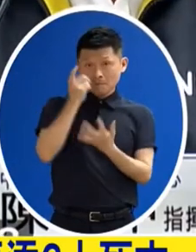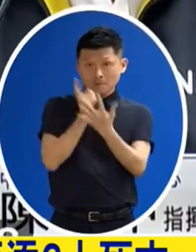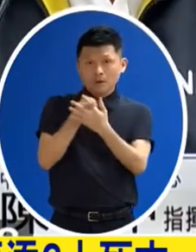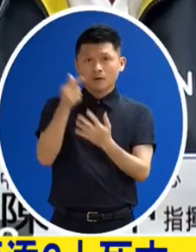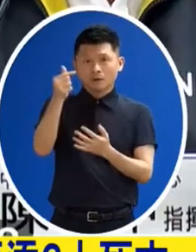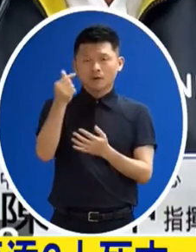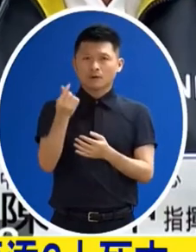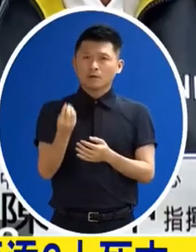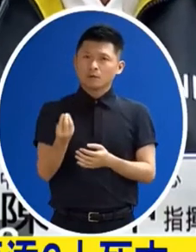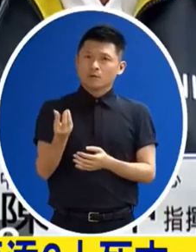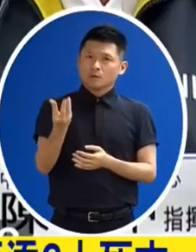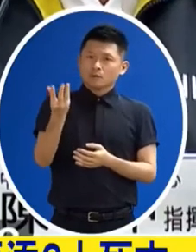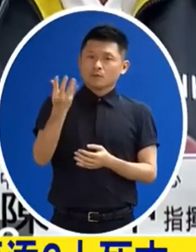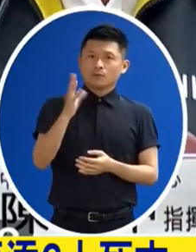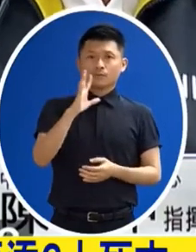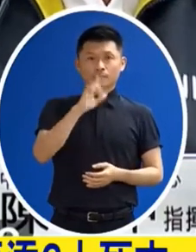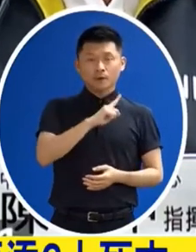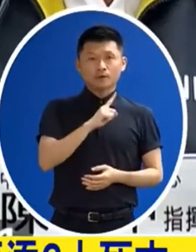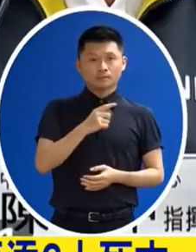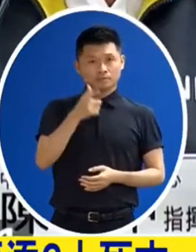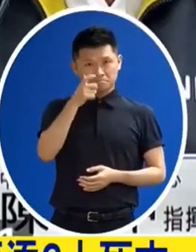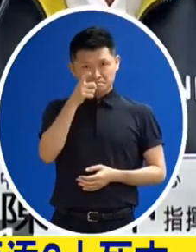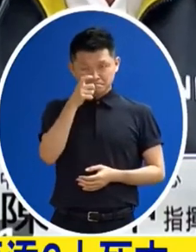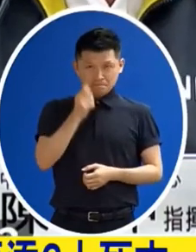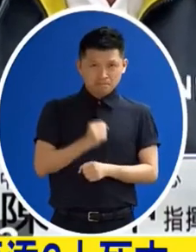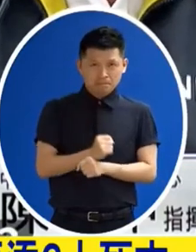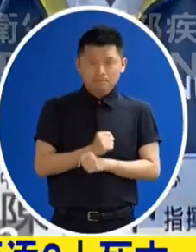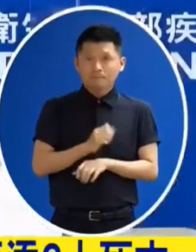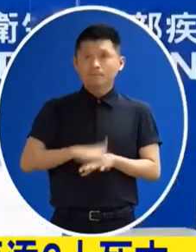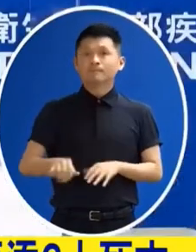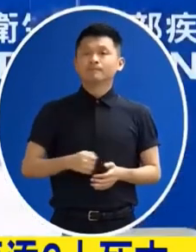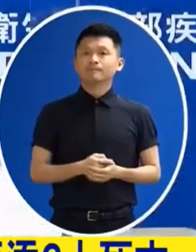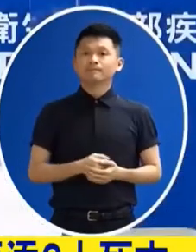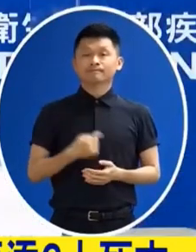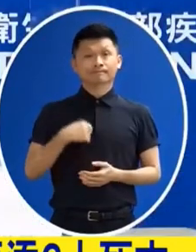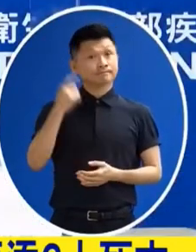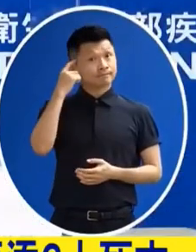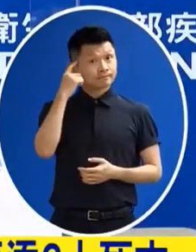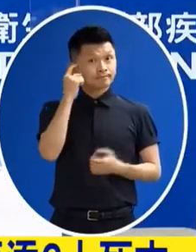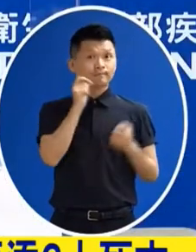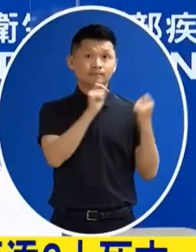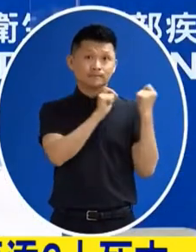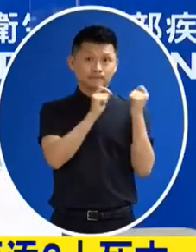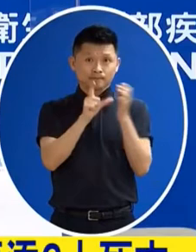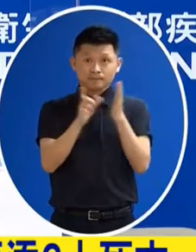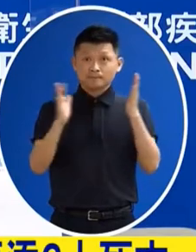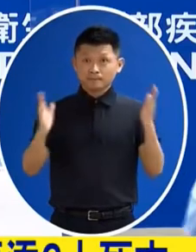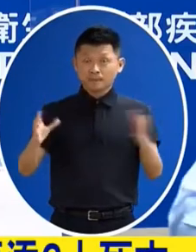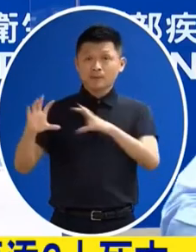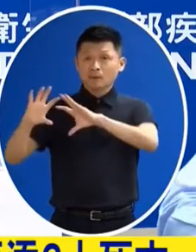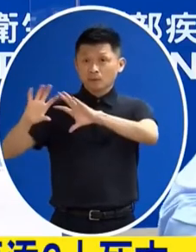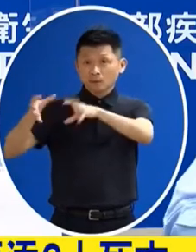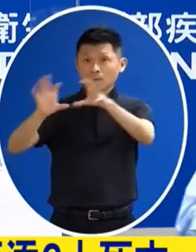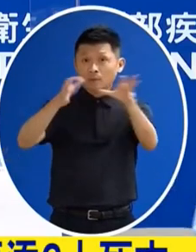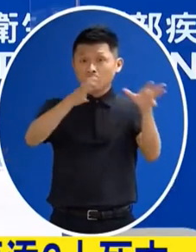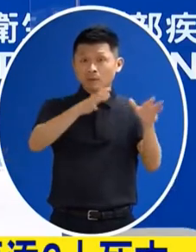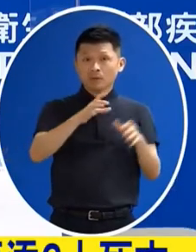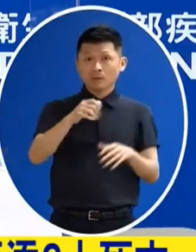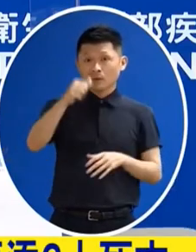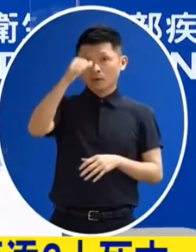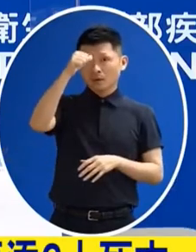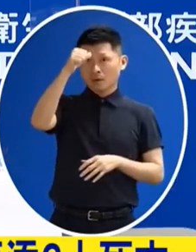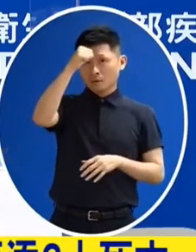多，那我们会持续观察。那当然我想是跟这段时间各国这个